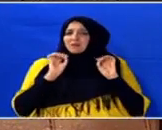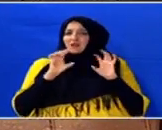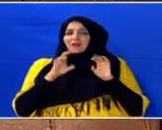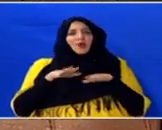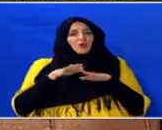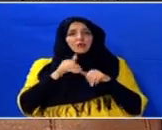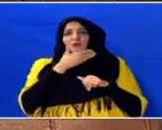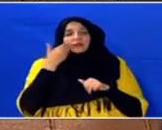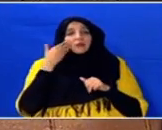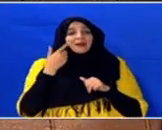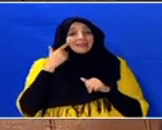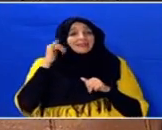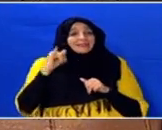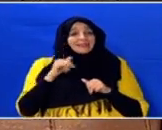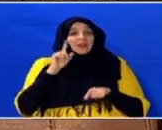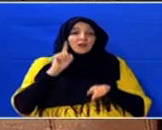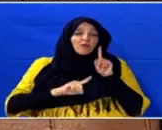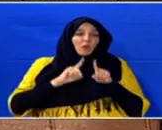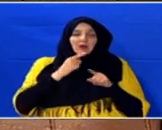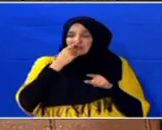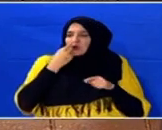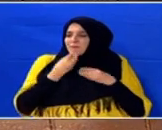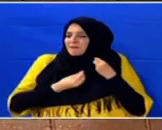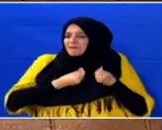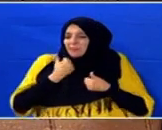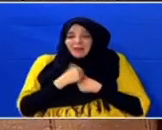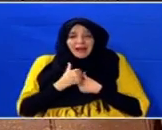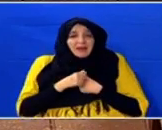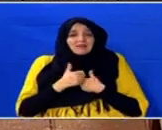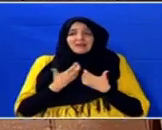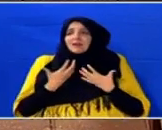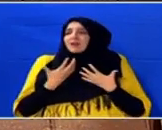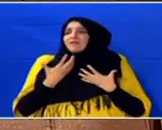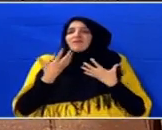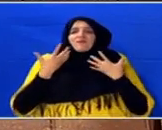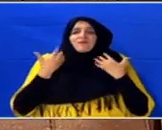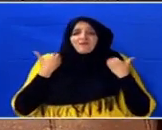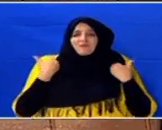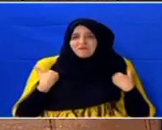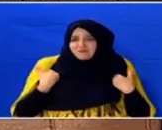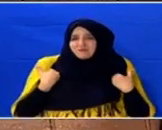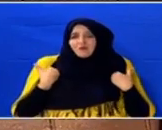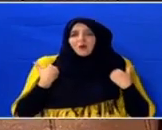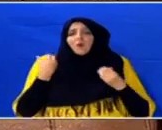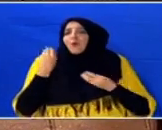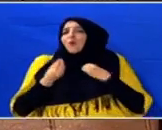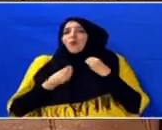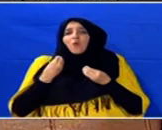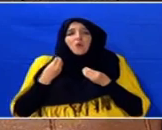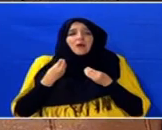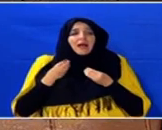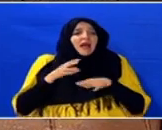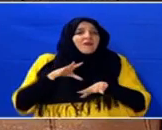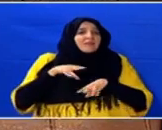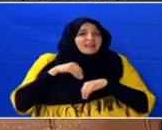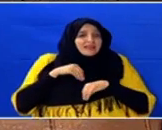تصوم. ولكن إذا كان أحيانا كما قلت تمرض ولا تعبت ولا عندها